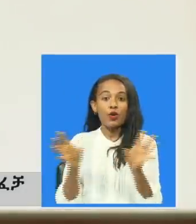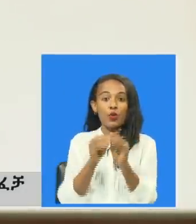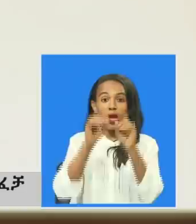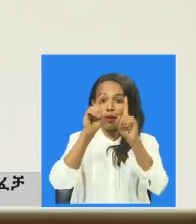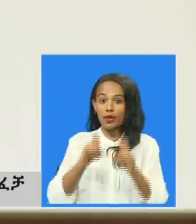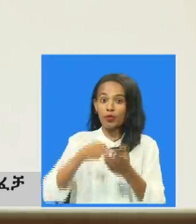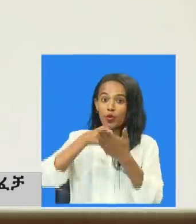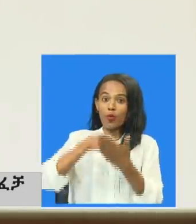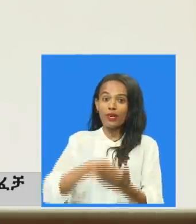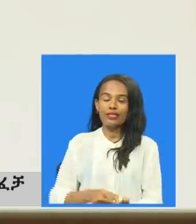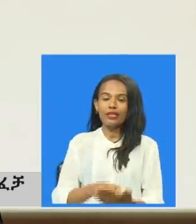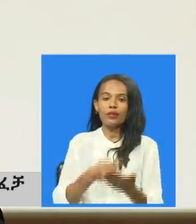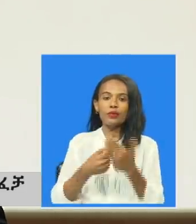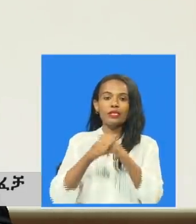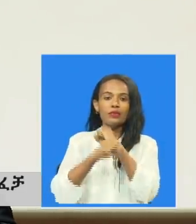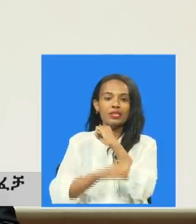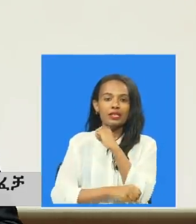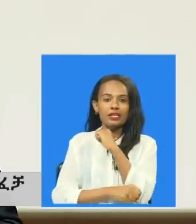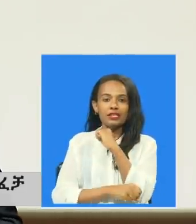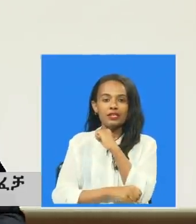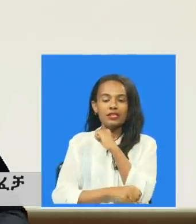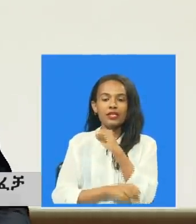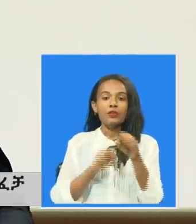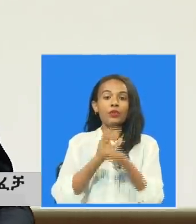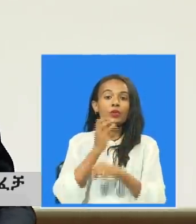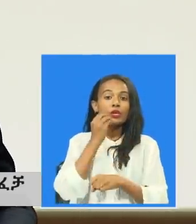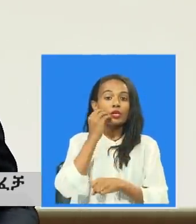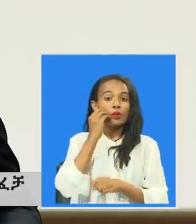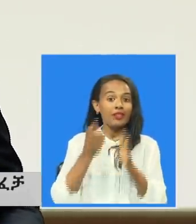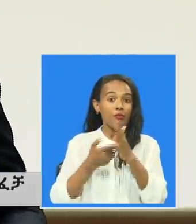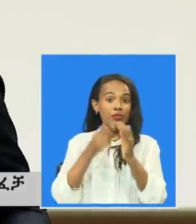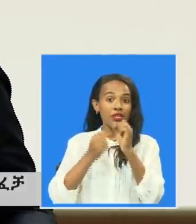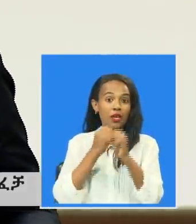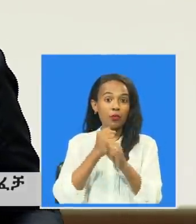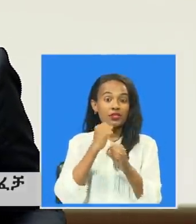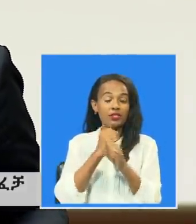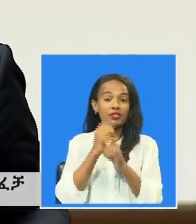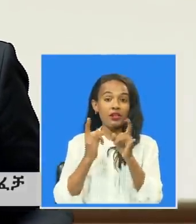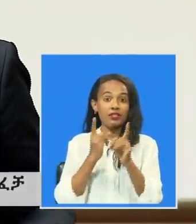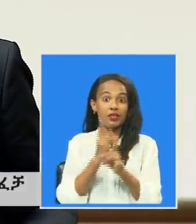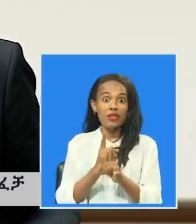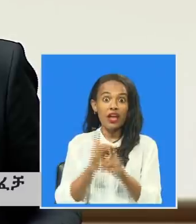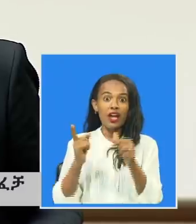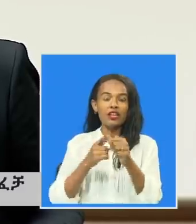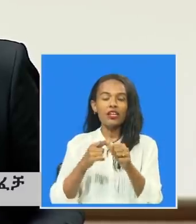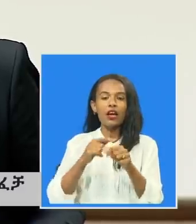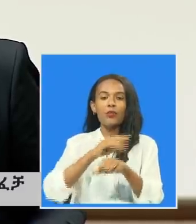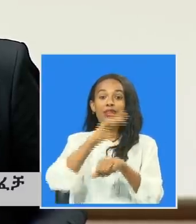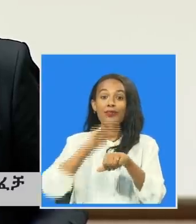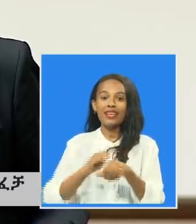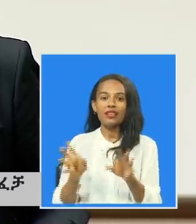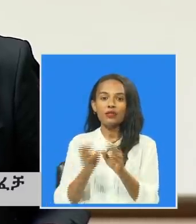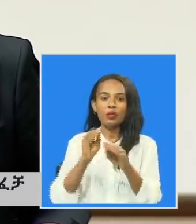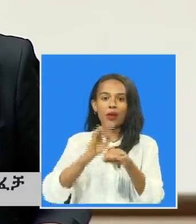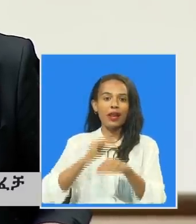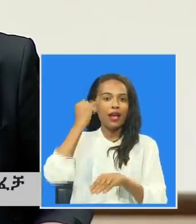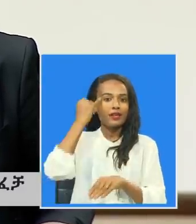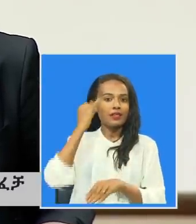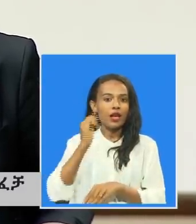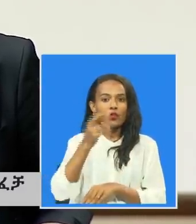ነው። በዚህ መሰረት በምክር ቤቶቹ አምስተኛ ዓመት የሥራ ዘመን አንደኛ የጋራ ስብሰባ ቃለ ጉባኤ ላይ አስተያየት